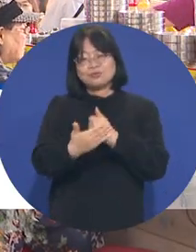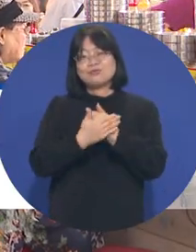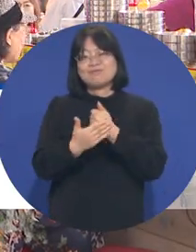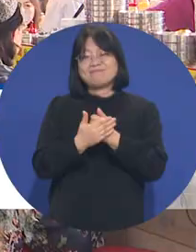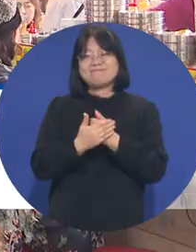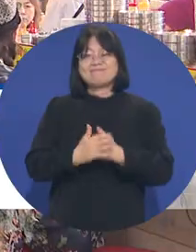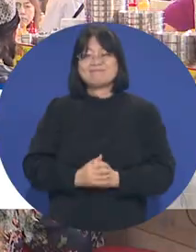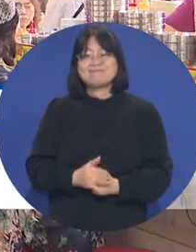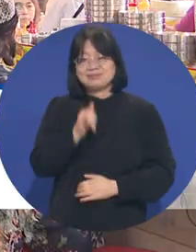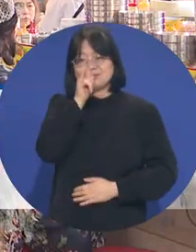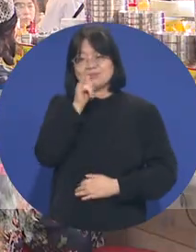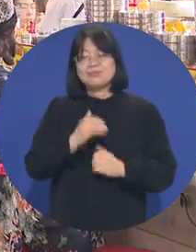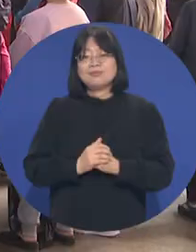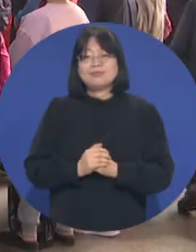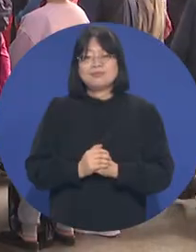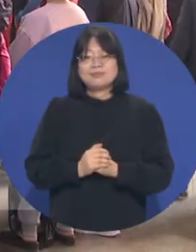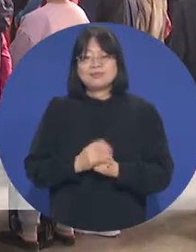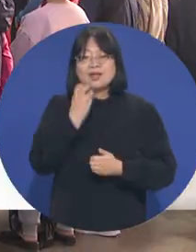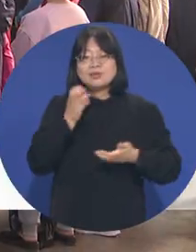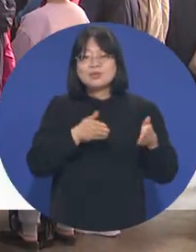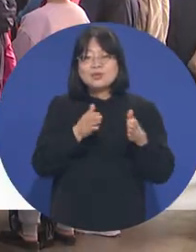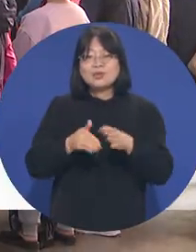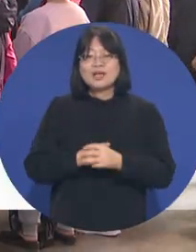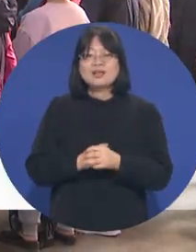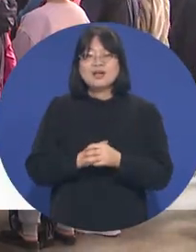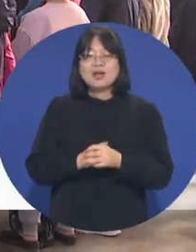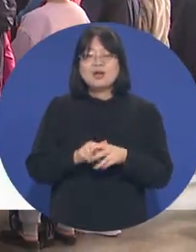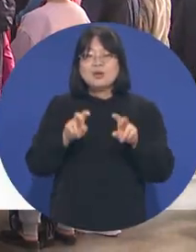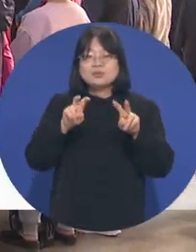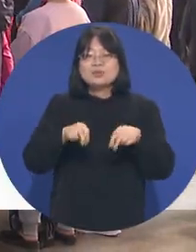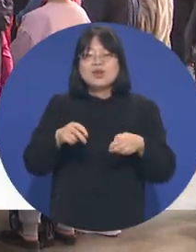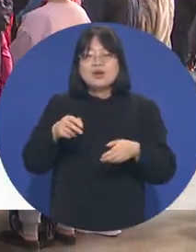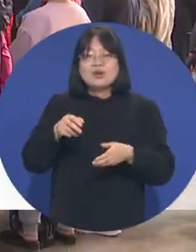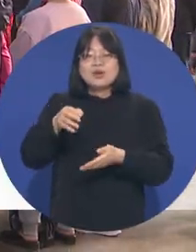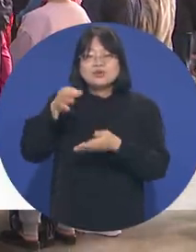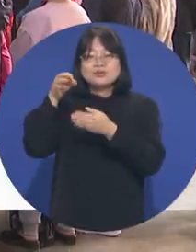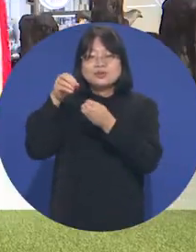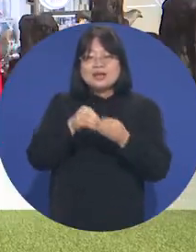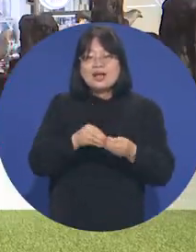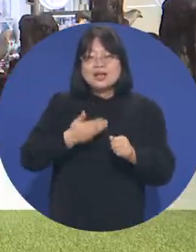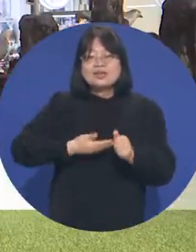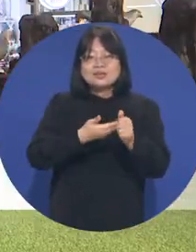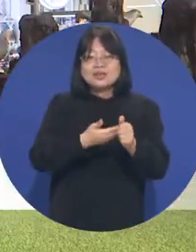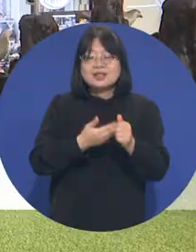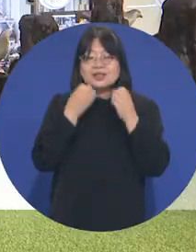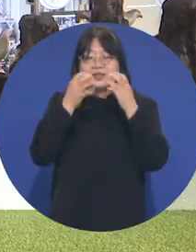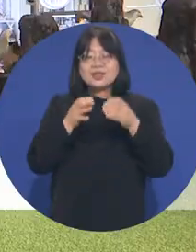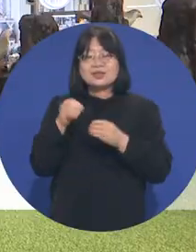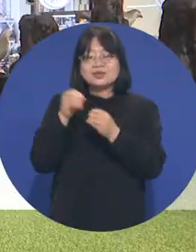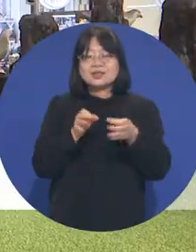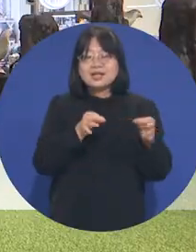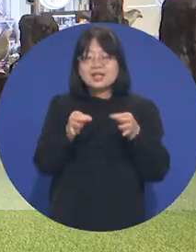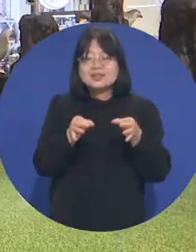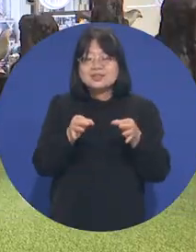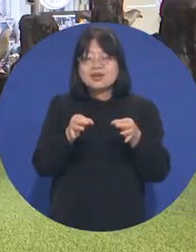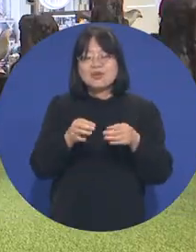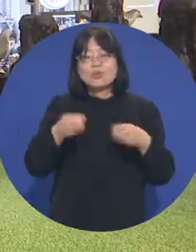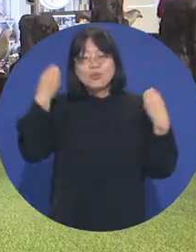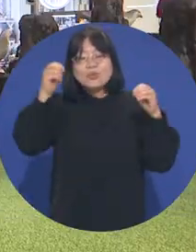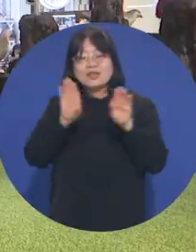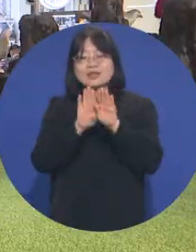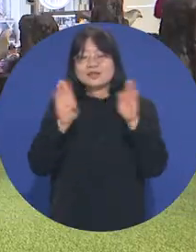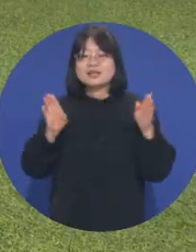해주셔가지고 도움이 된다고 생각합니다. 경기도가 더 무형유산을 알리기 위해 새롭게 전통시장에서 무형유산